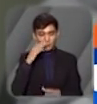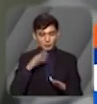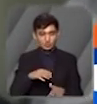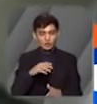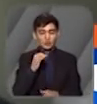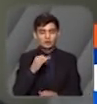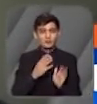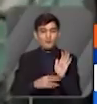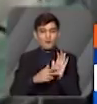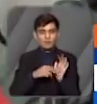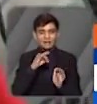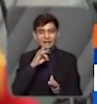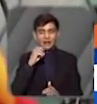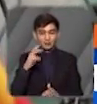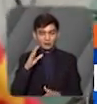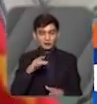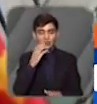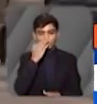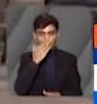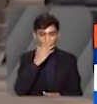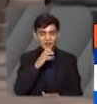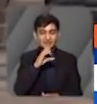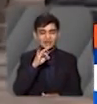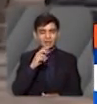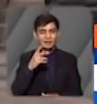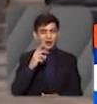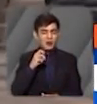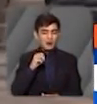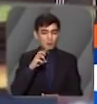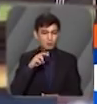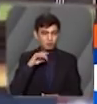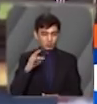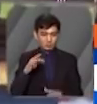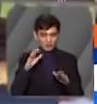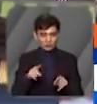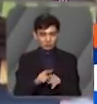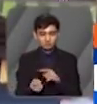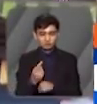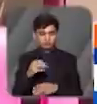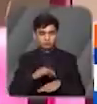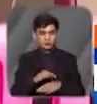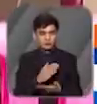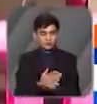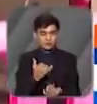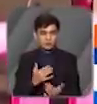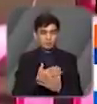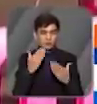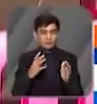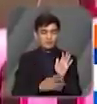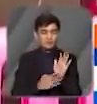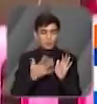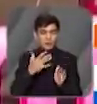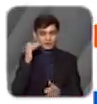тағы жүздегені Жапония мен Сингапурда тіркелген деп отыр. Осы сияқты эпидемиологиялық қаупы жоғары елдерде бүгінде 95